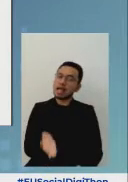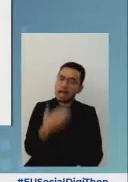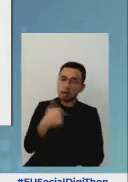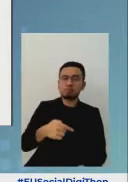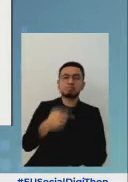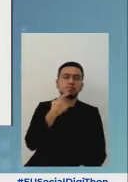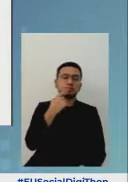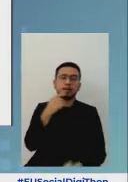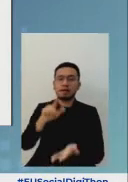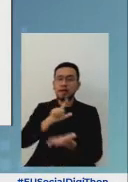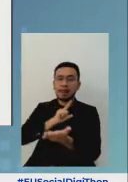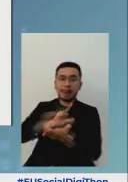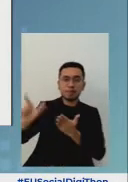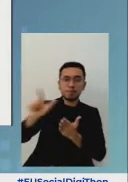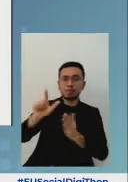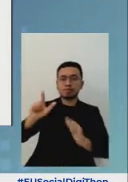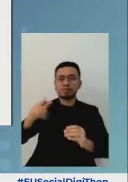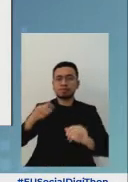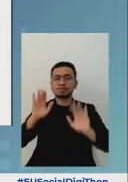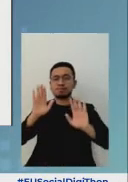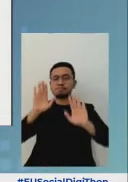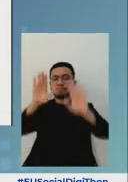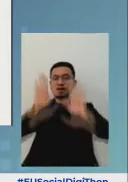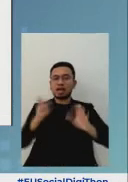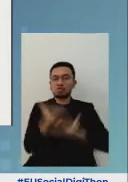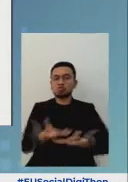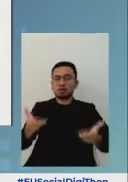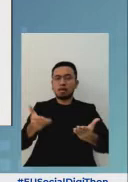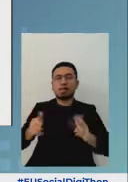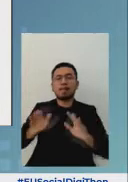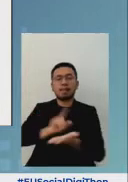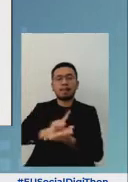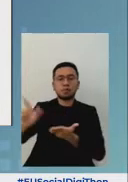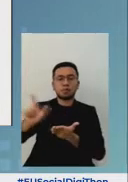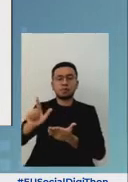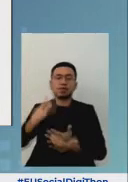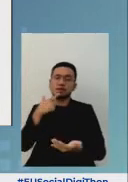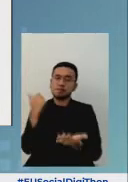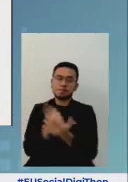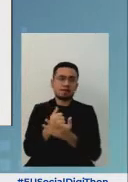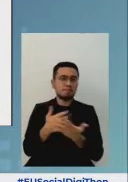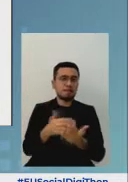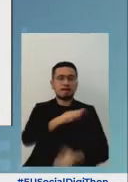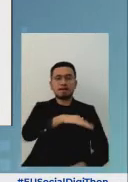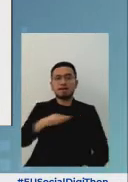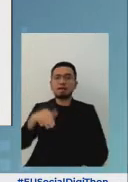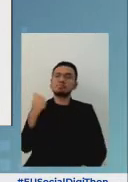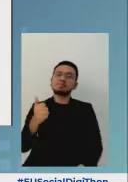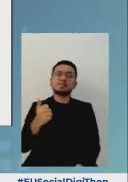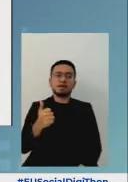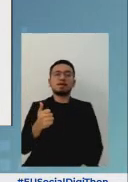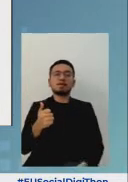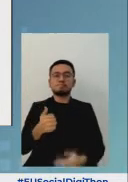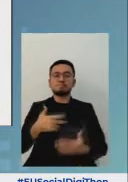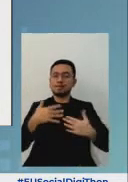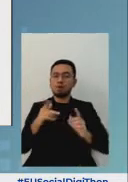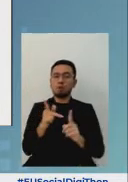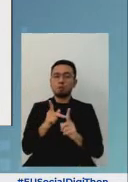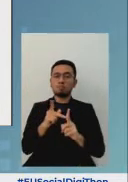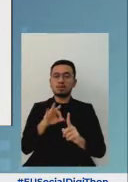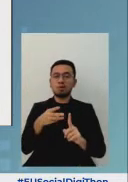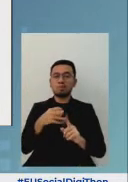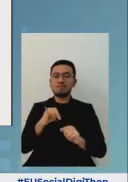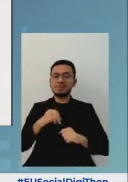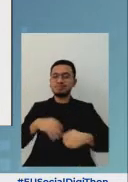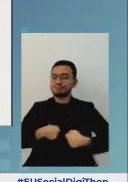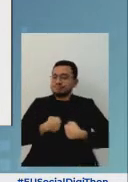ya. Bantu anak untuk bangkit dengan memfokuskan pada minat dan hobinya. Jadi kalau kita jadi orang tua, ya, ayo kita segera ajak